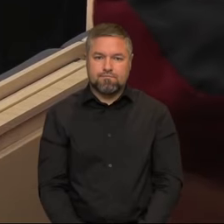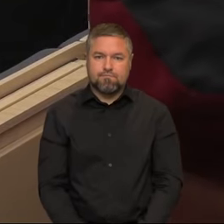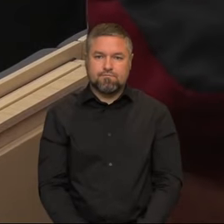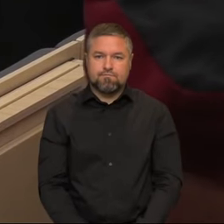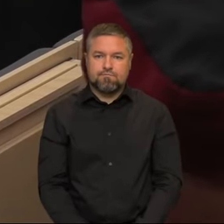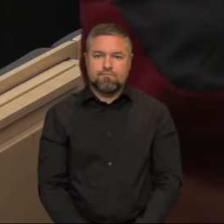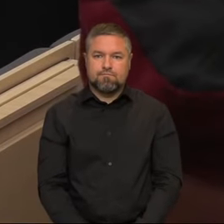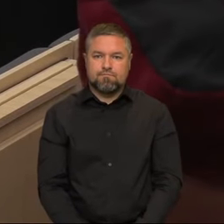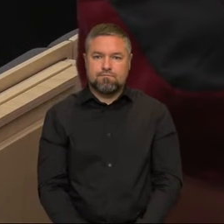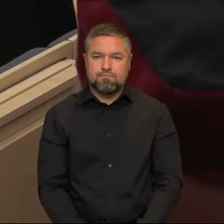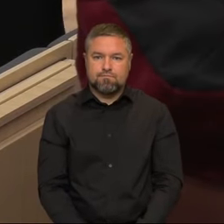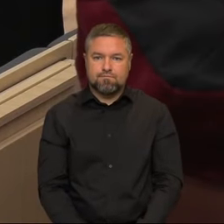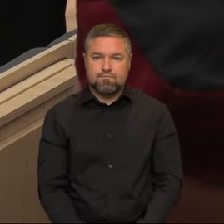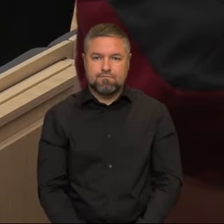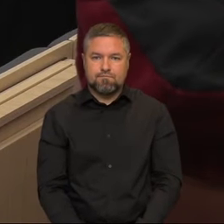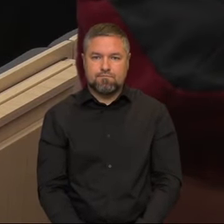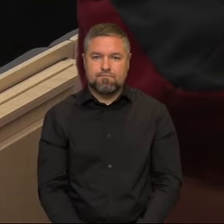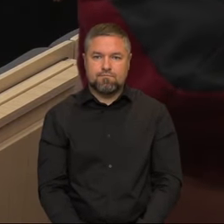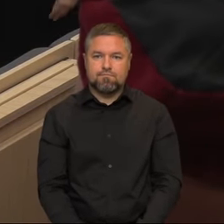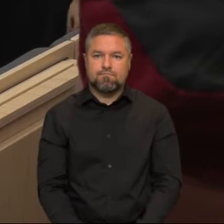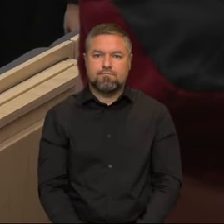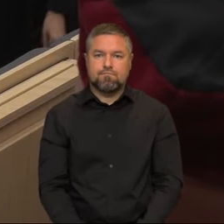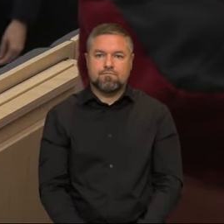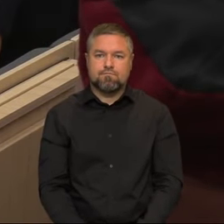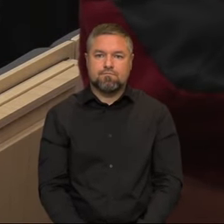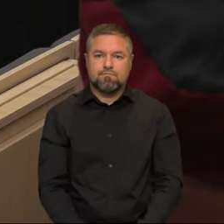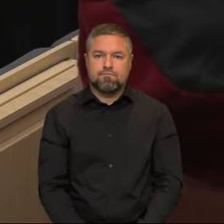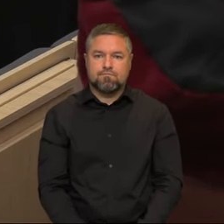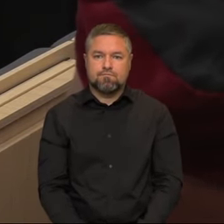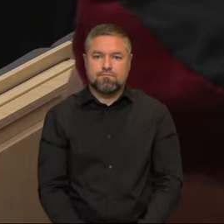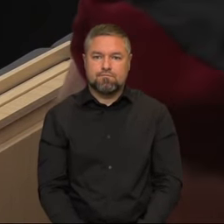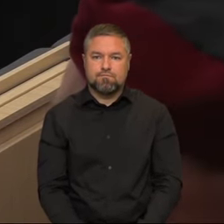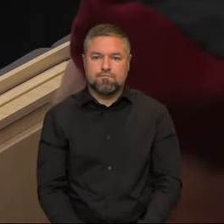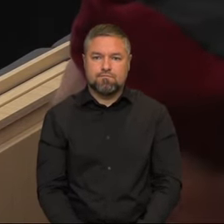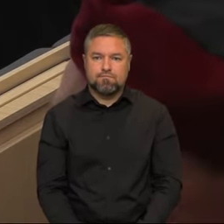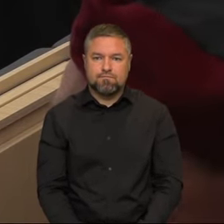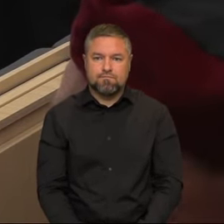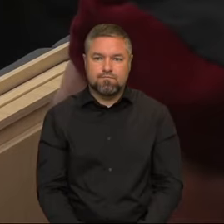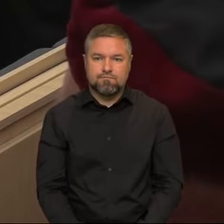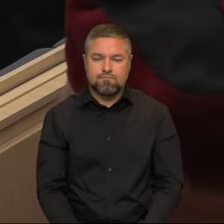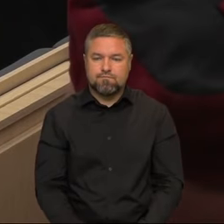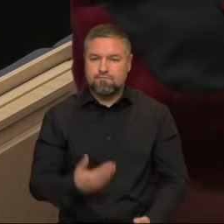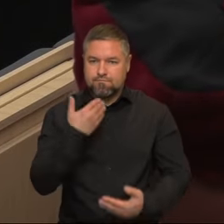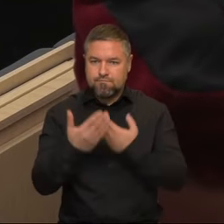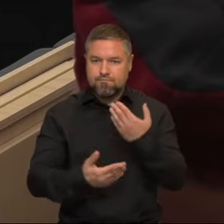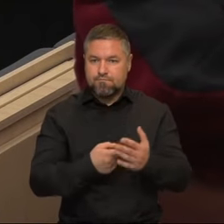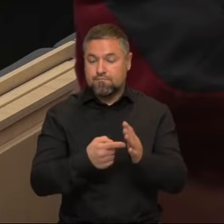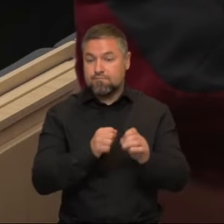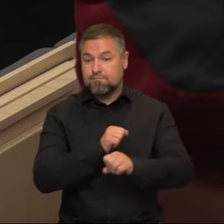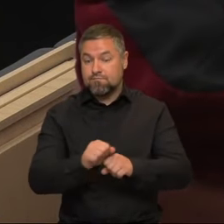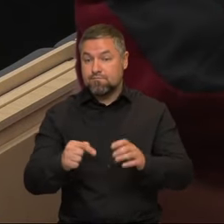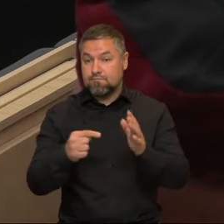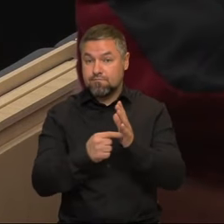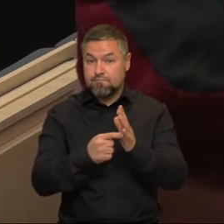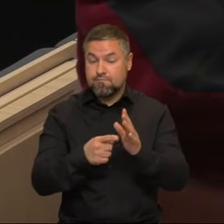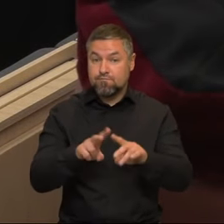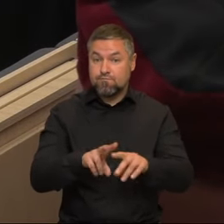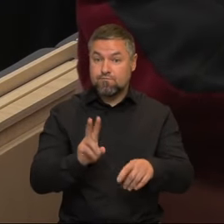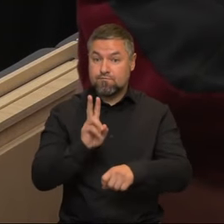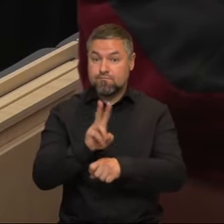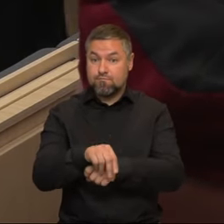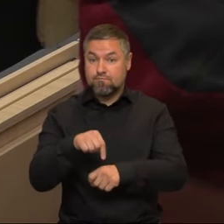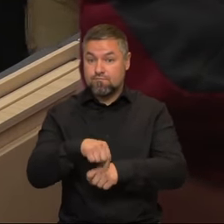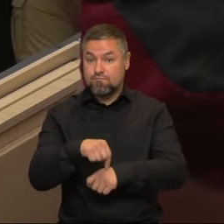Wysoki. Gratuluję panu, że jest pan studentem Politechniki Łódzkiej. Gratuluję państwu, jesteście tymi, którzy dostali się na